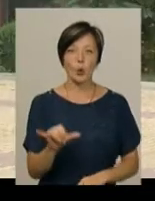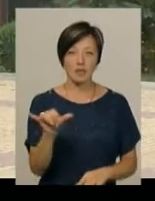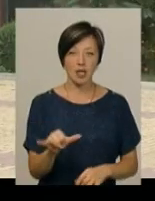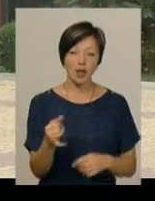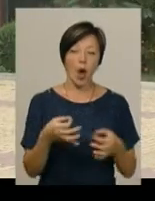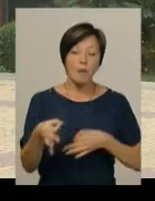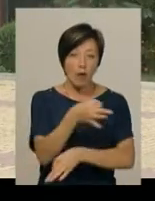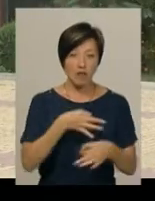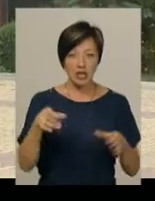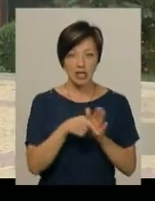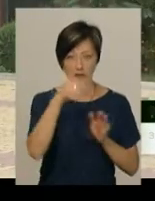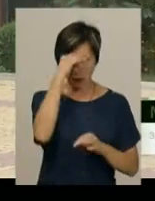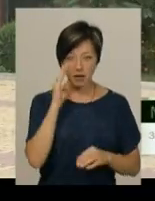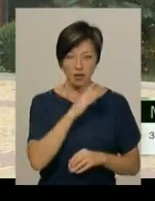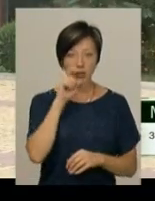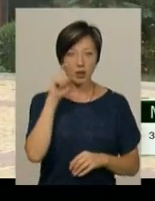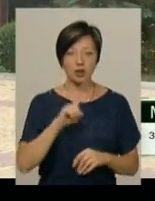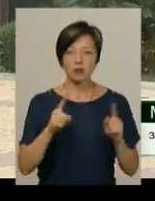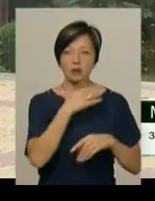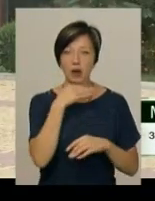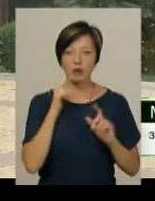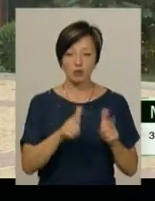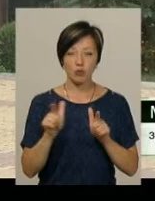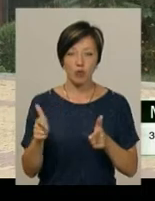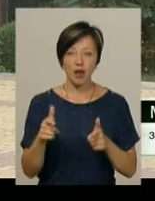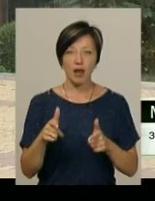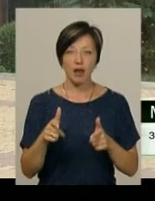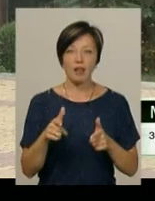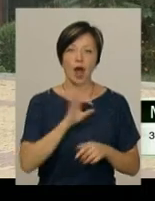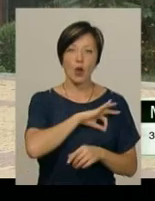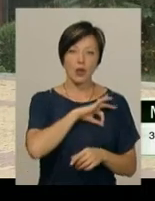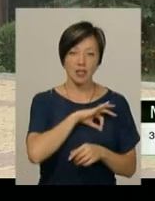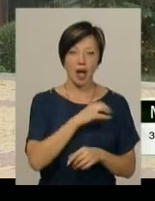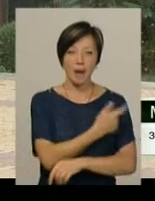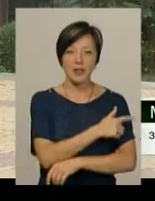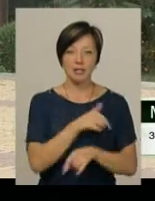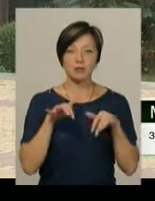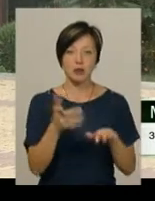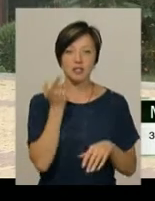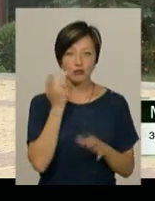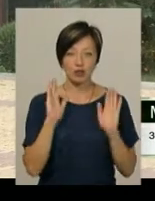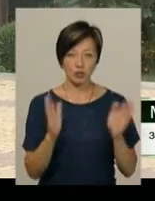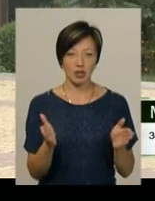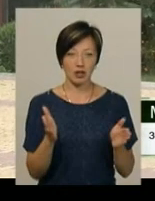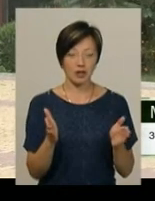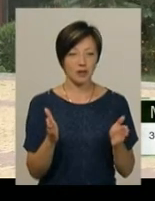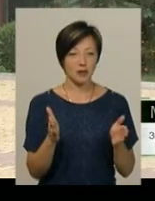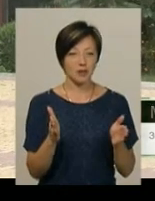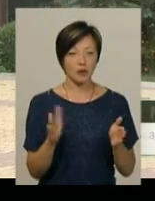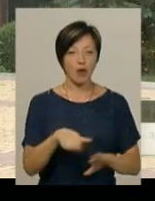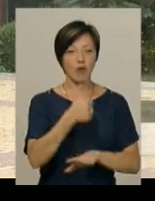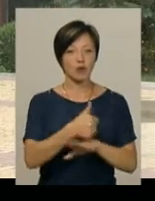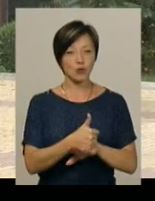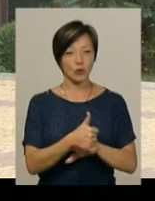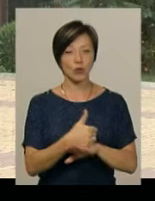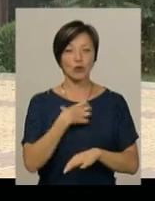з батьками, що в Україні дуже багато поступають людей на юристів, а медична справа завжди буде